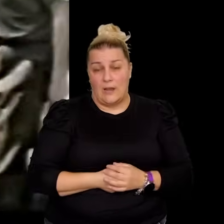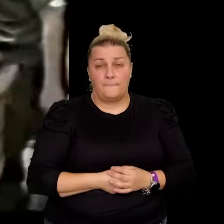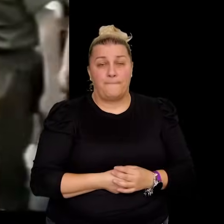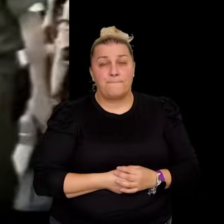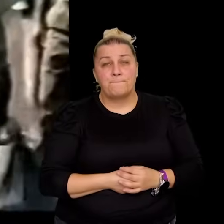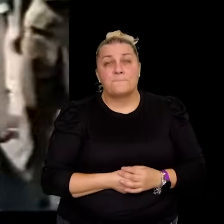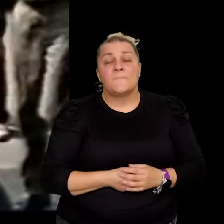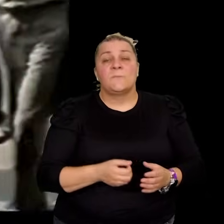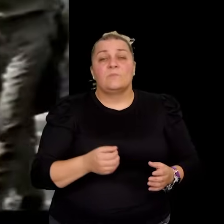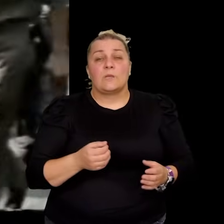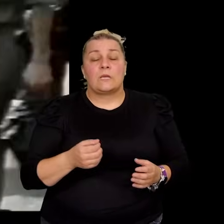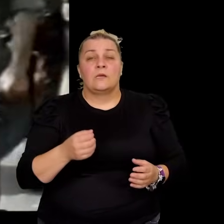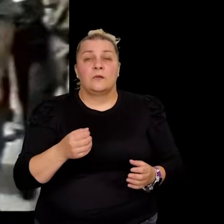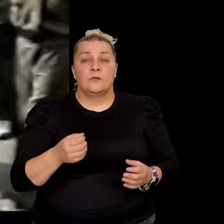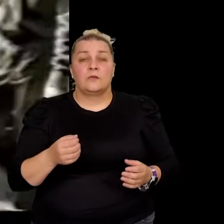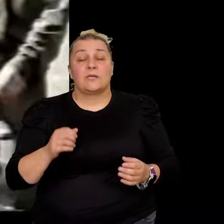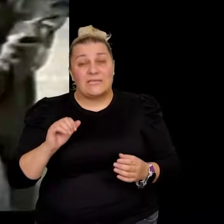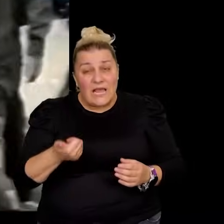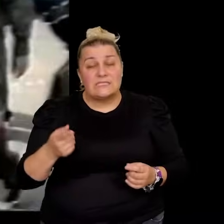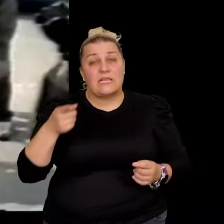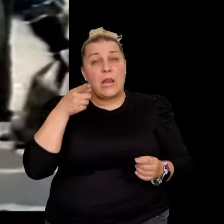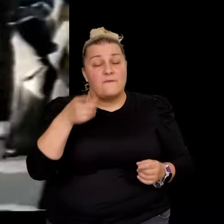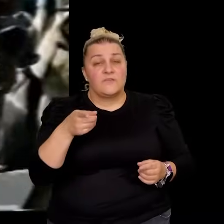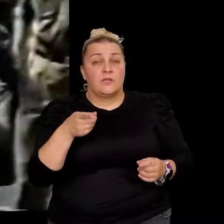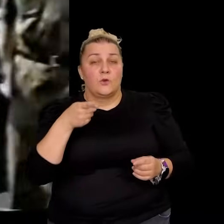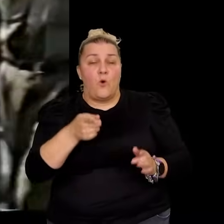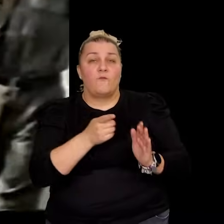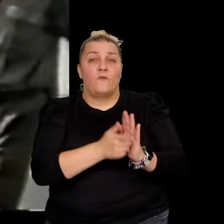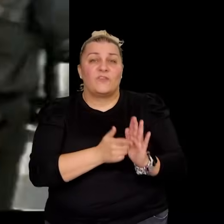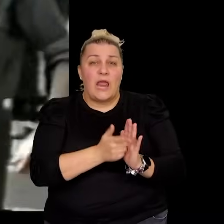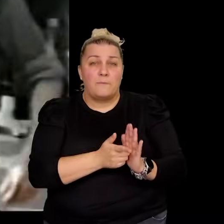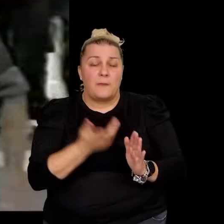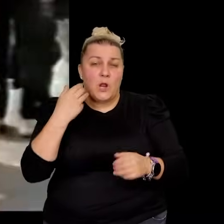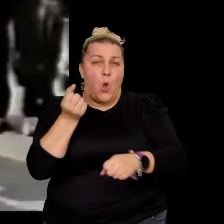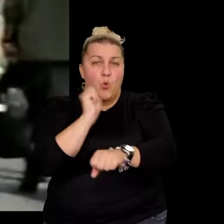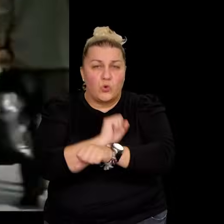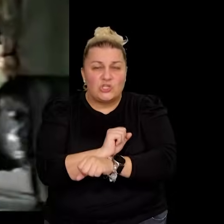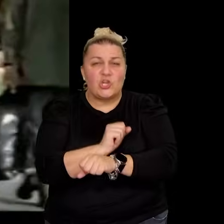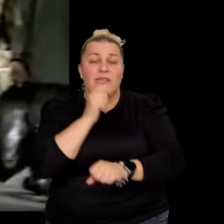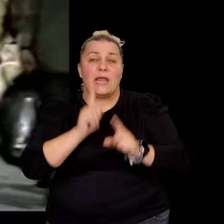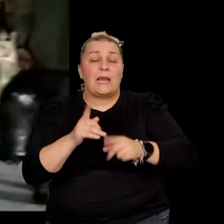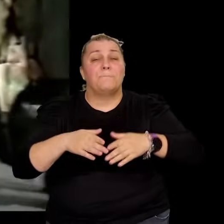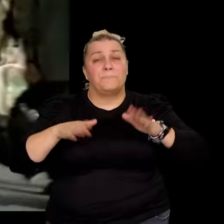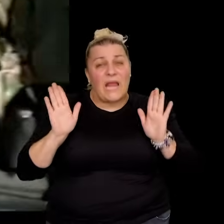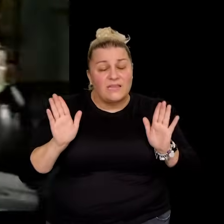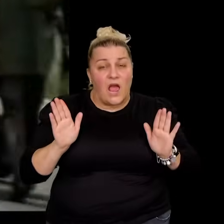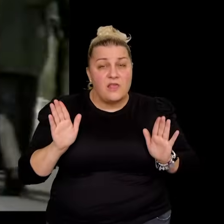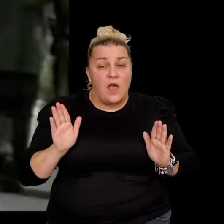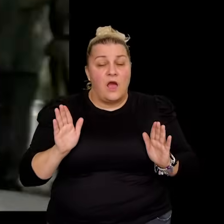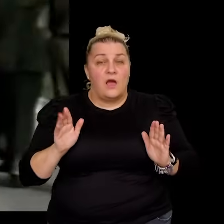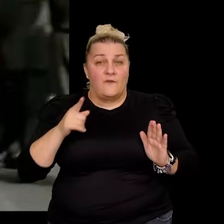taj dan kad ste pušteni, jeste li, Peđa, u tim uhićenjima i tim predajama